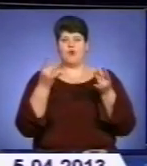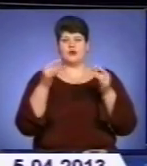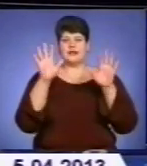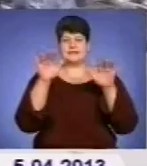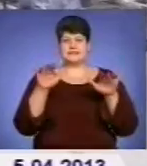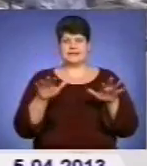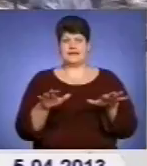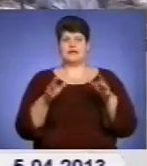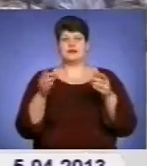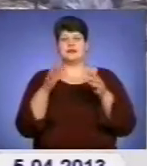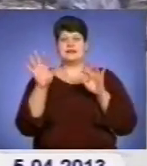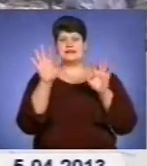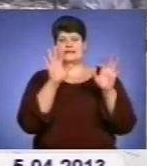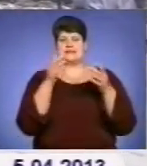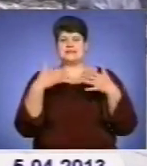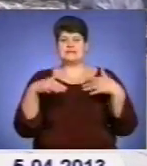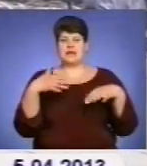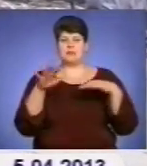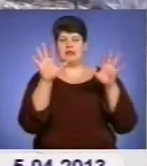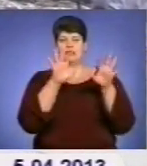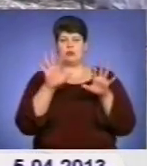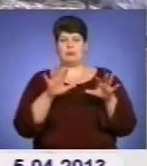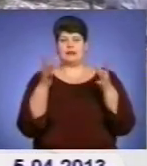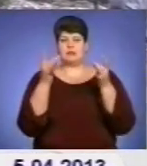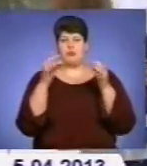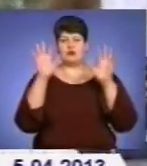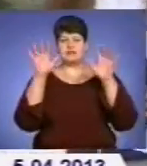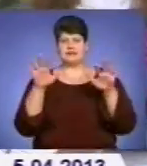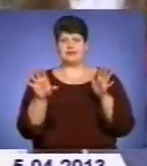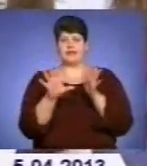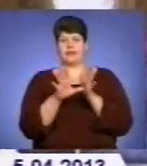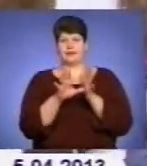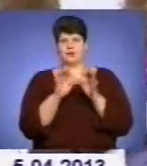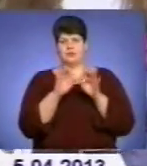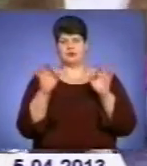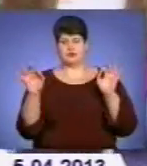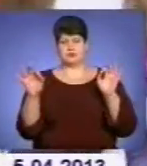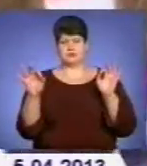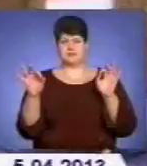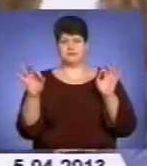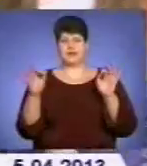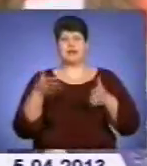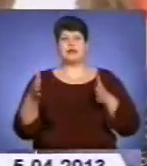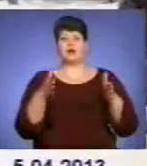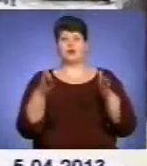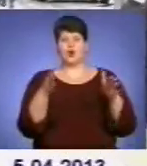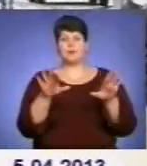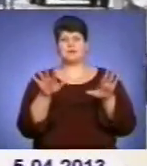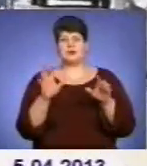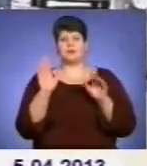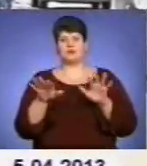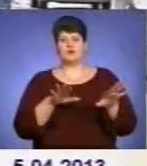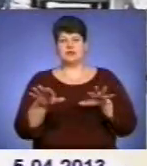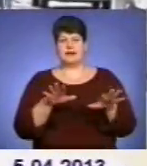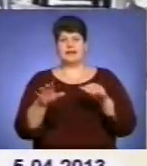ожеледь, слабкий туман і слабке налипання мокрого снігу на лініях електропередач та зв'язку. На дорогах місцями ожеледиться,